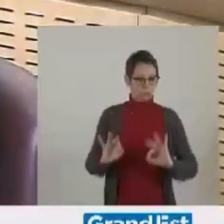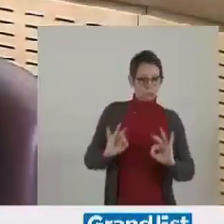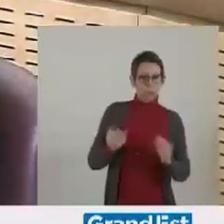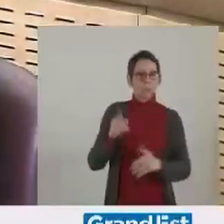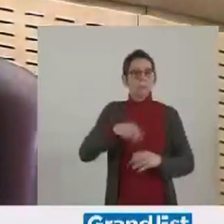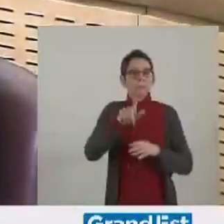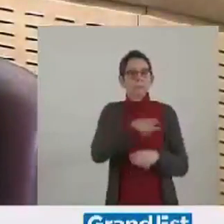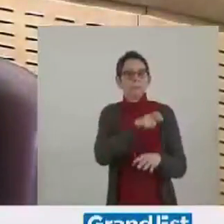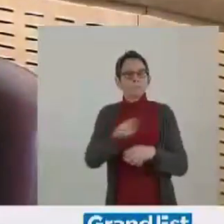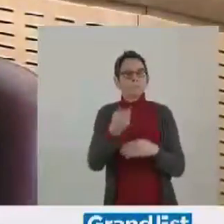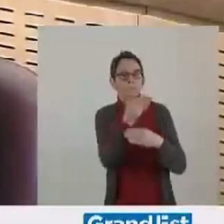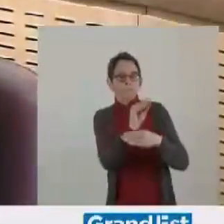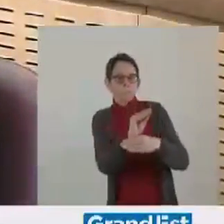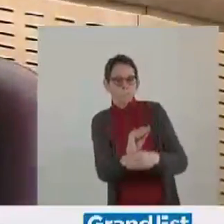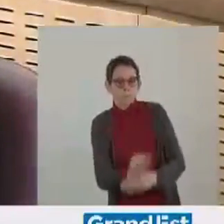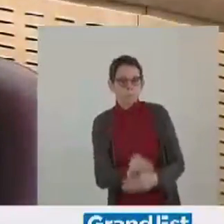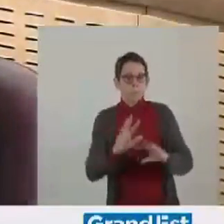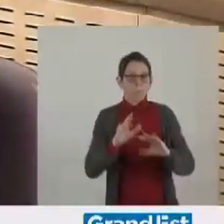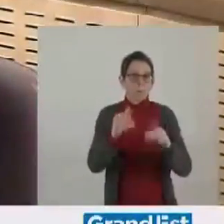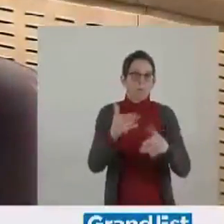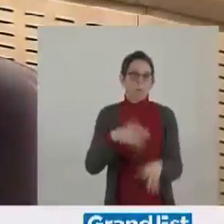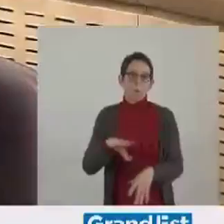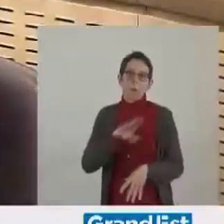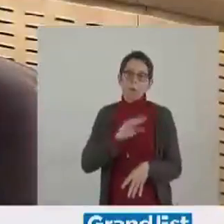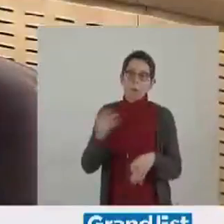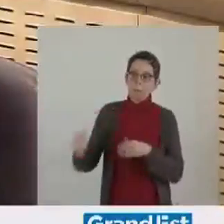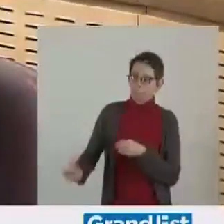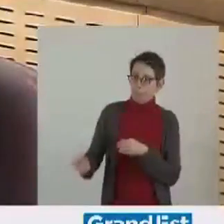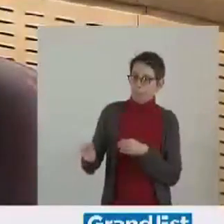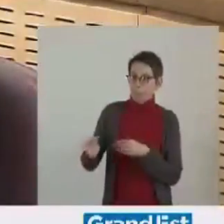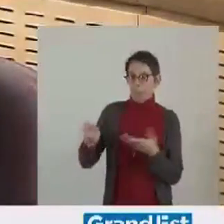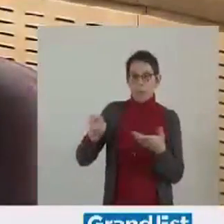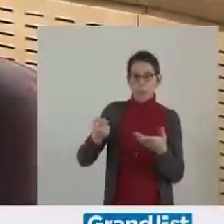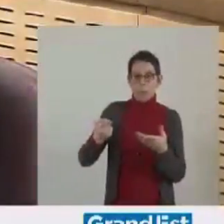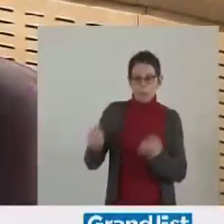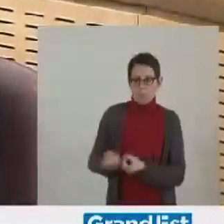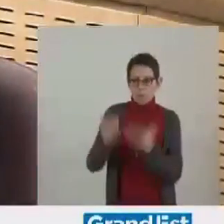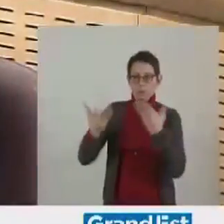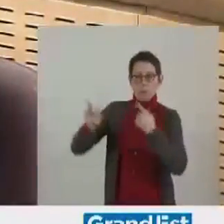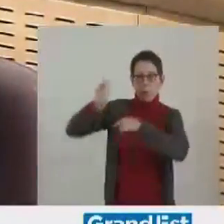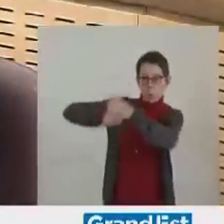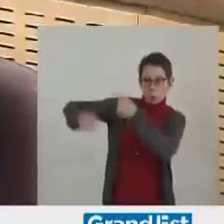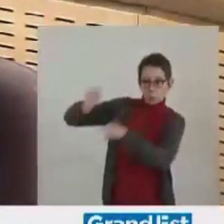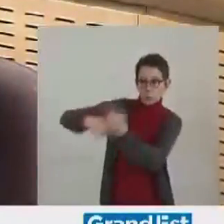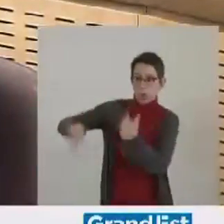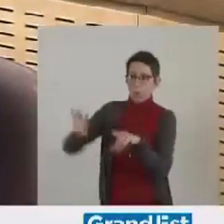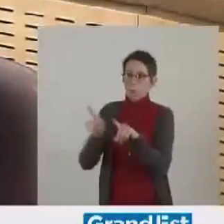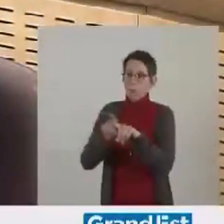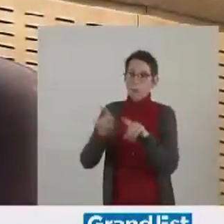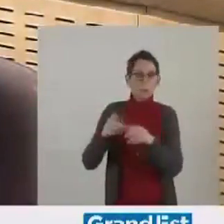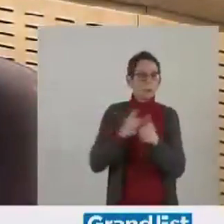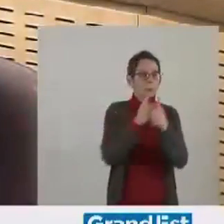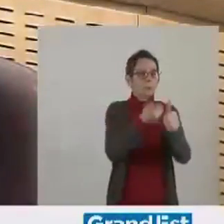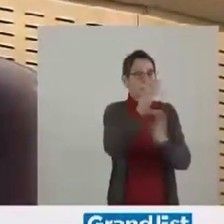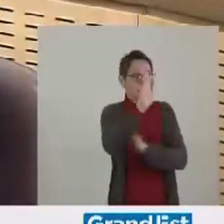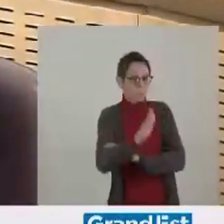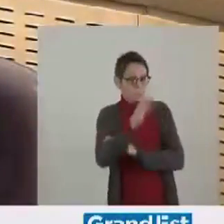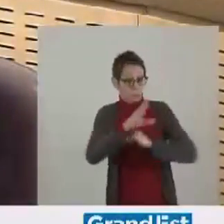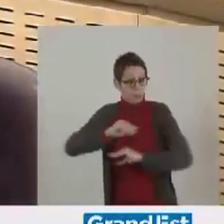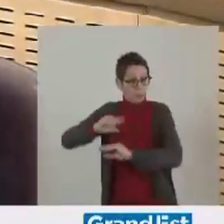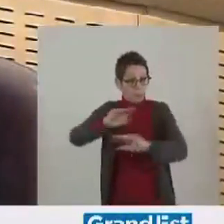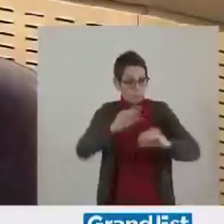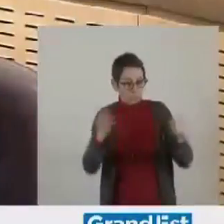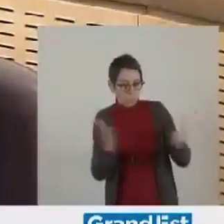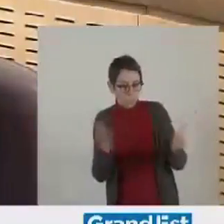doit se faire en corrélation avec les exigences du développement durable, tout en tenant compte des besoins de l'ensemble de la